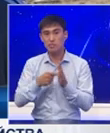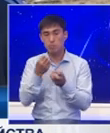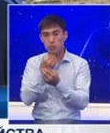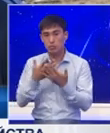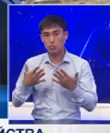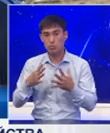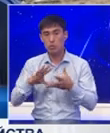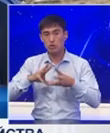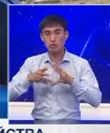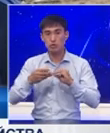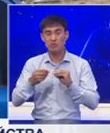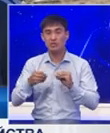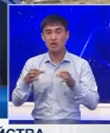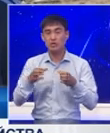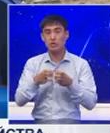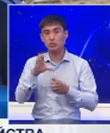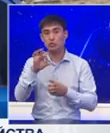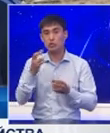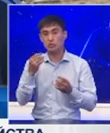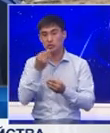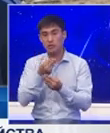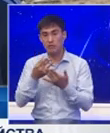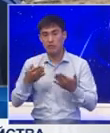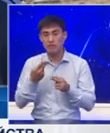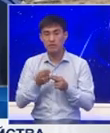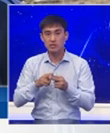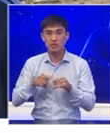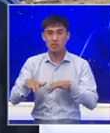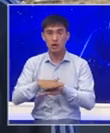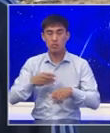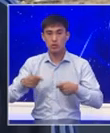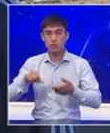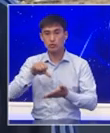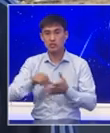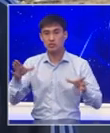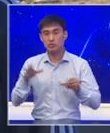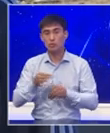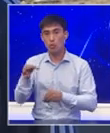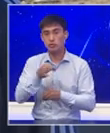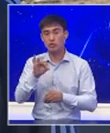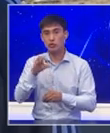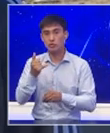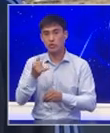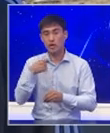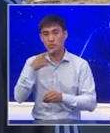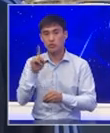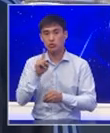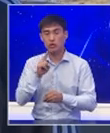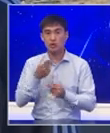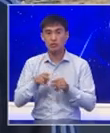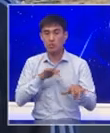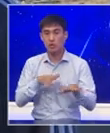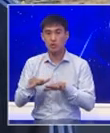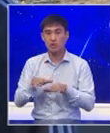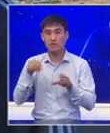большинство из них из категории социально значимых товаров в нынешней ярмарке мы участвуем совместно с области житься стоит отметить к этому мероприятию